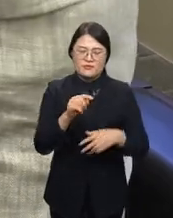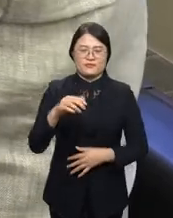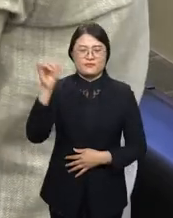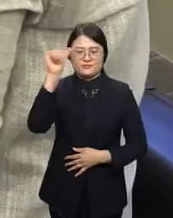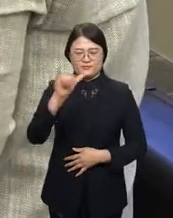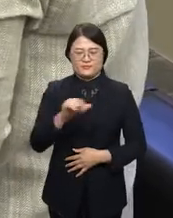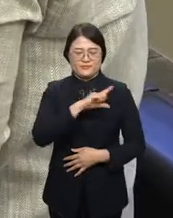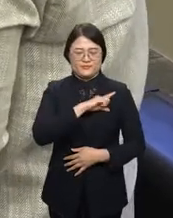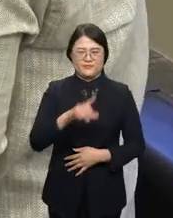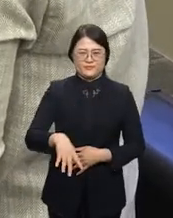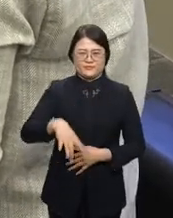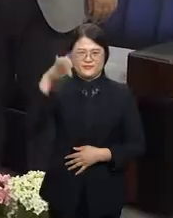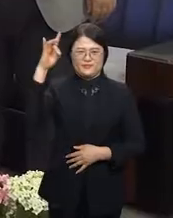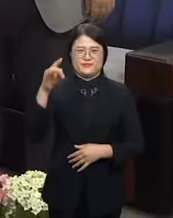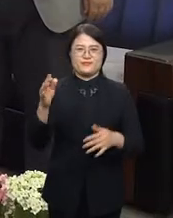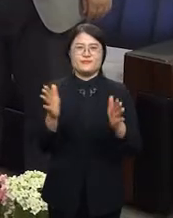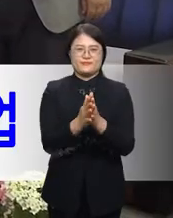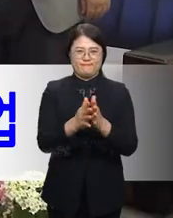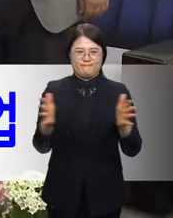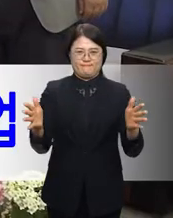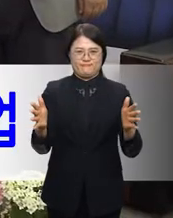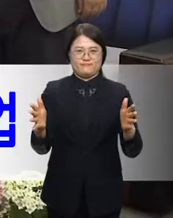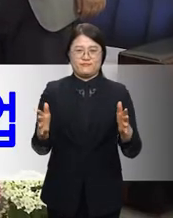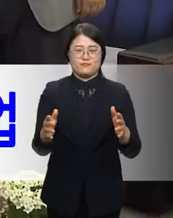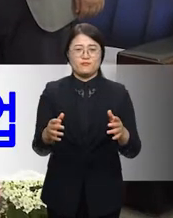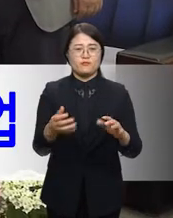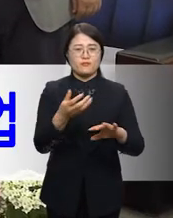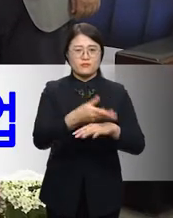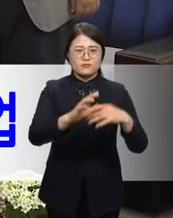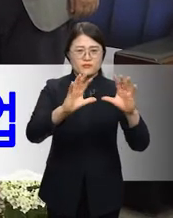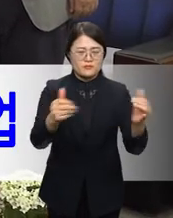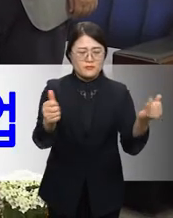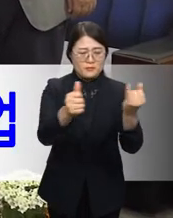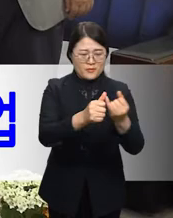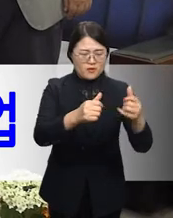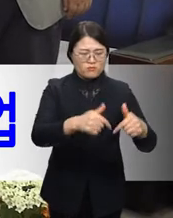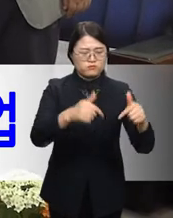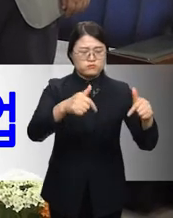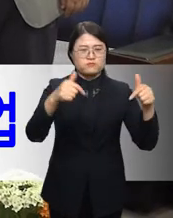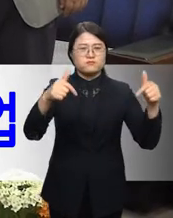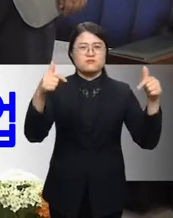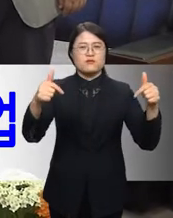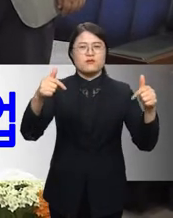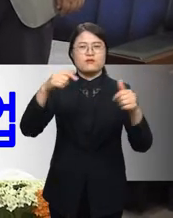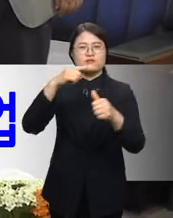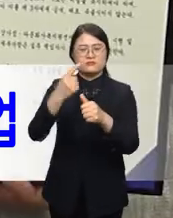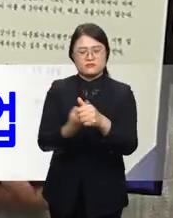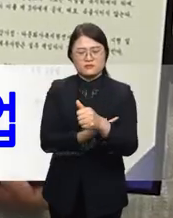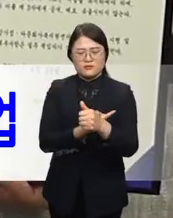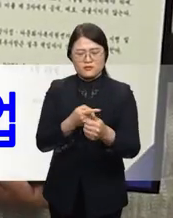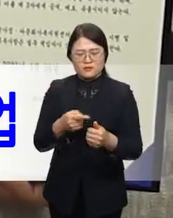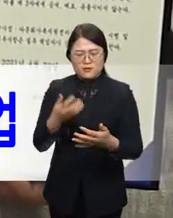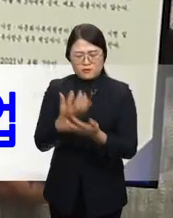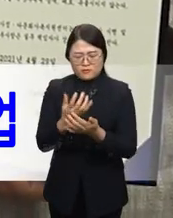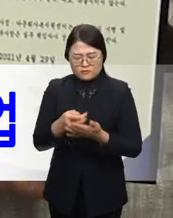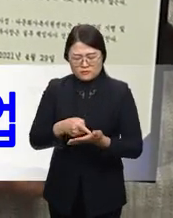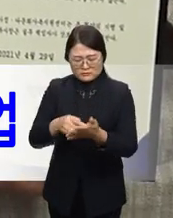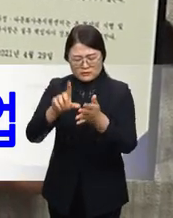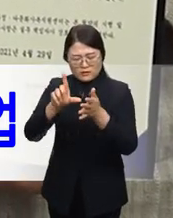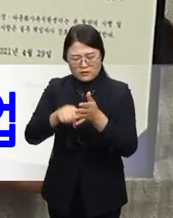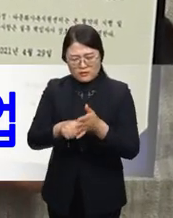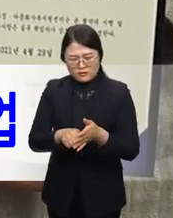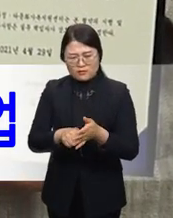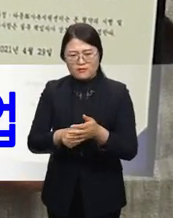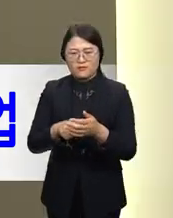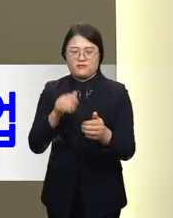전국에서 최초로 시행되는 사업으로 점차 증가하는 국제 가족관계 신고에 필요한 서류 번역 서비스를